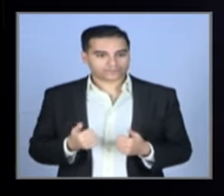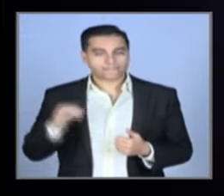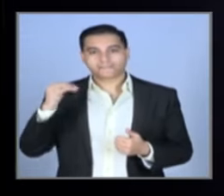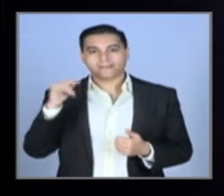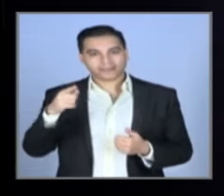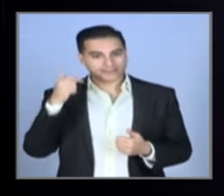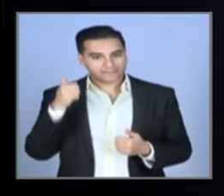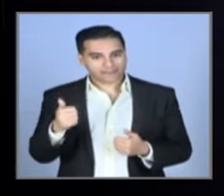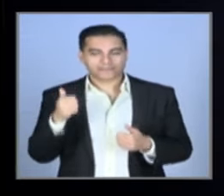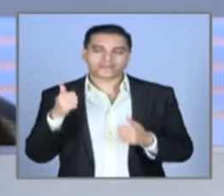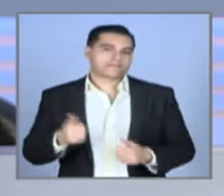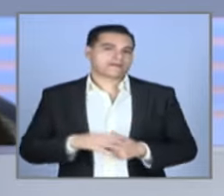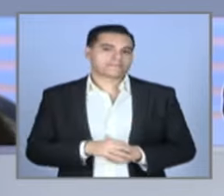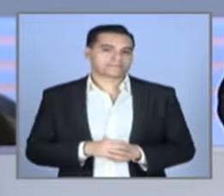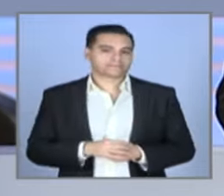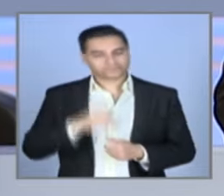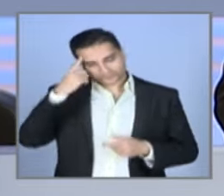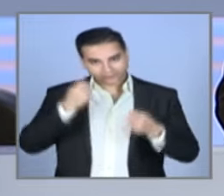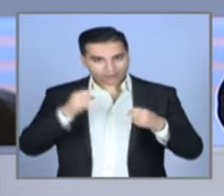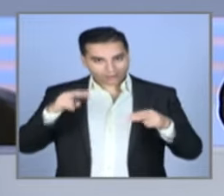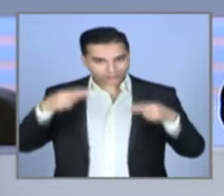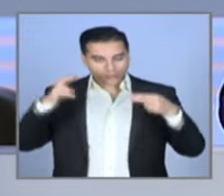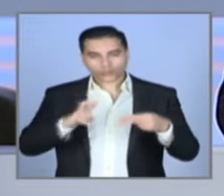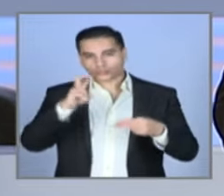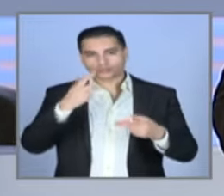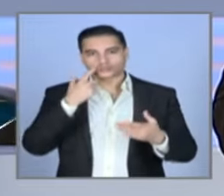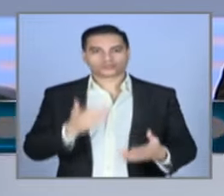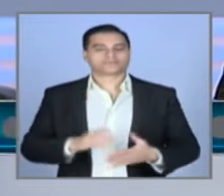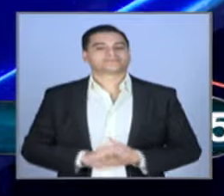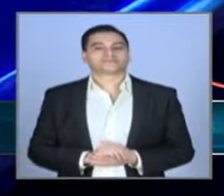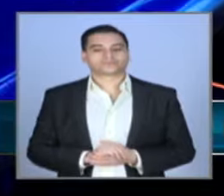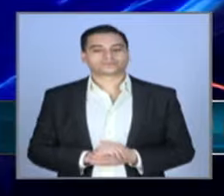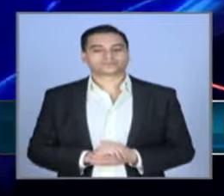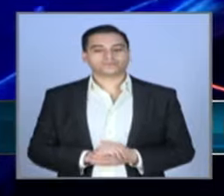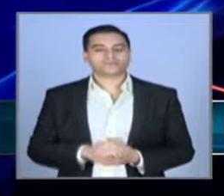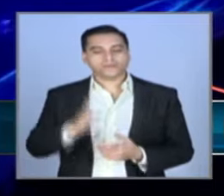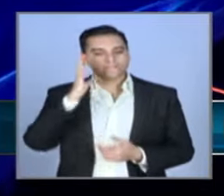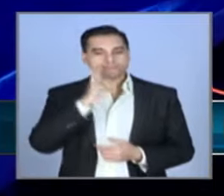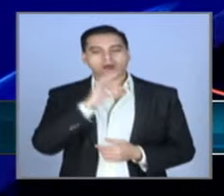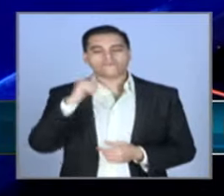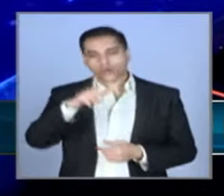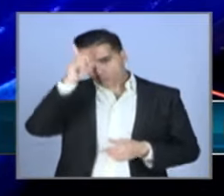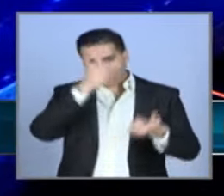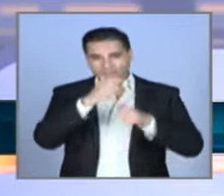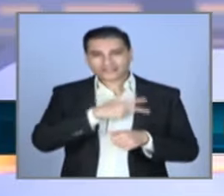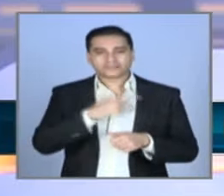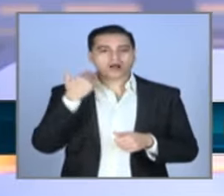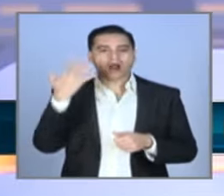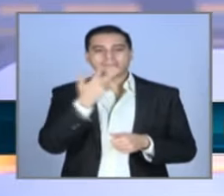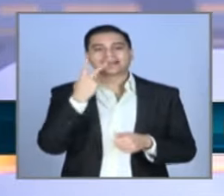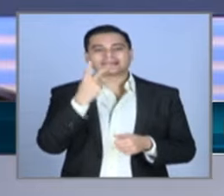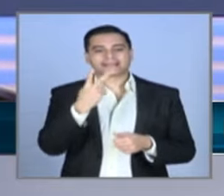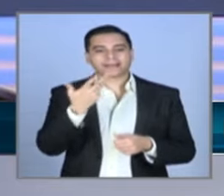محمد تمام؟ محمد تمام. تحت الضغط. كاونتر. عنصر كيميائي عدده الذري 2، فما